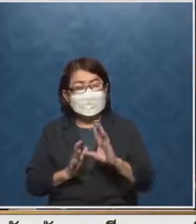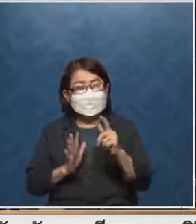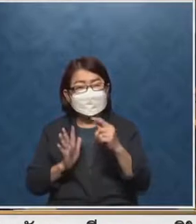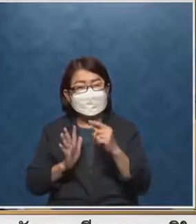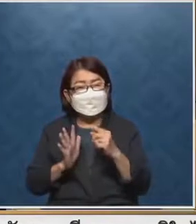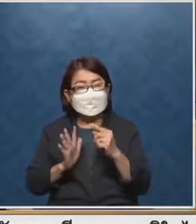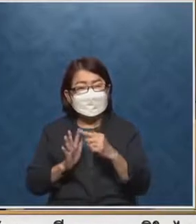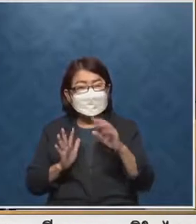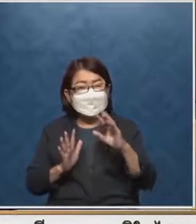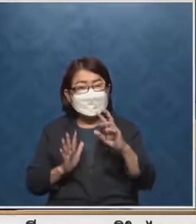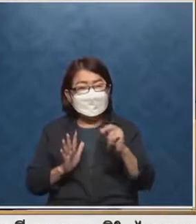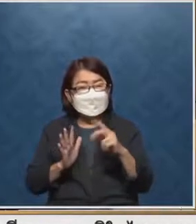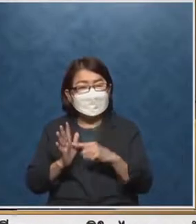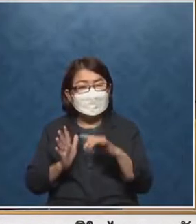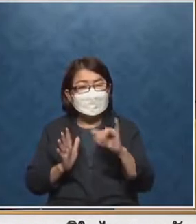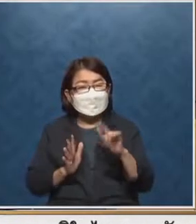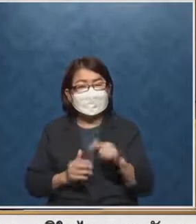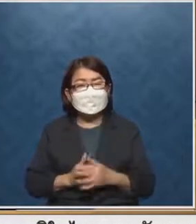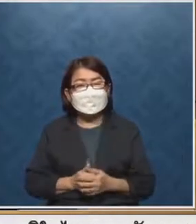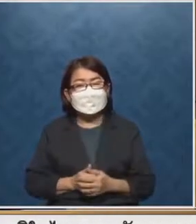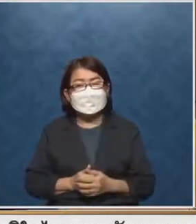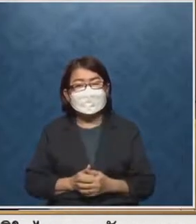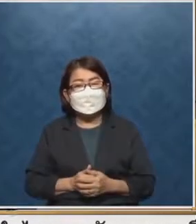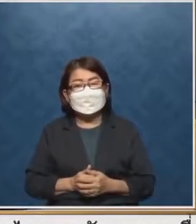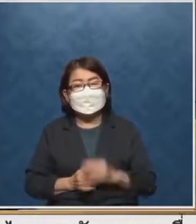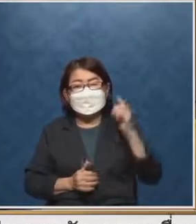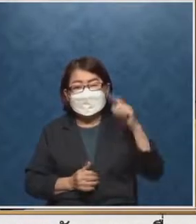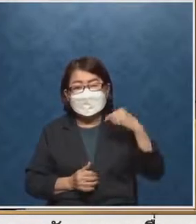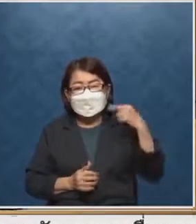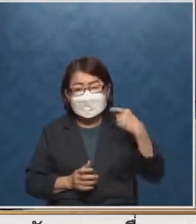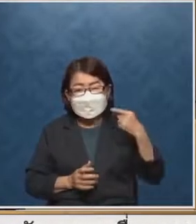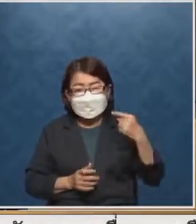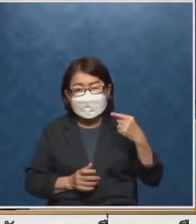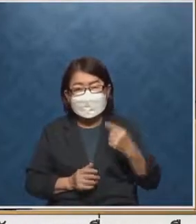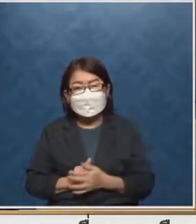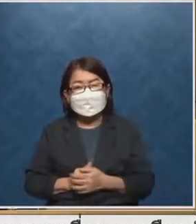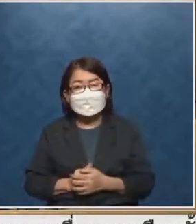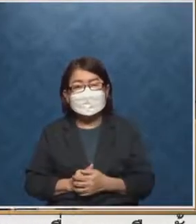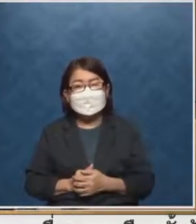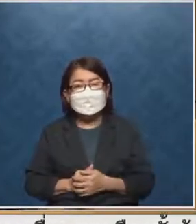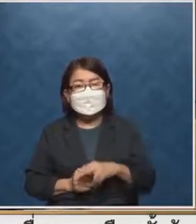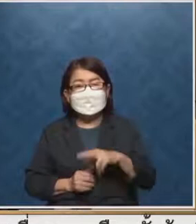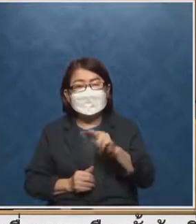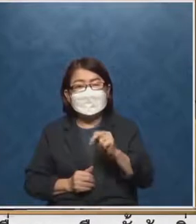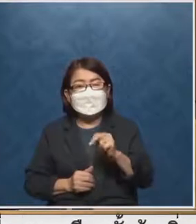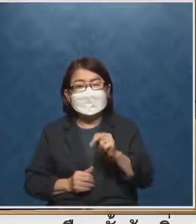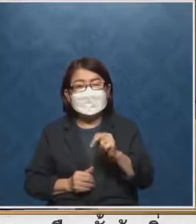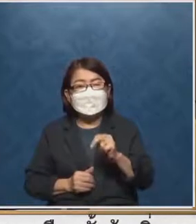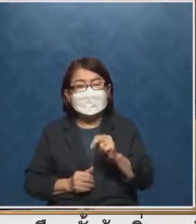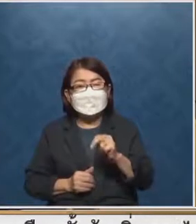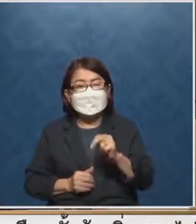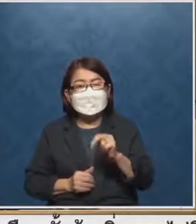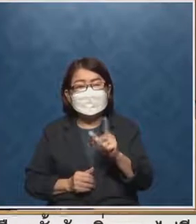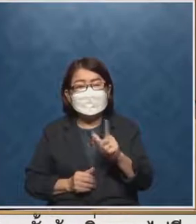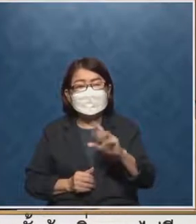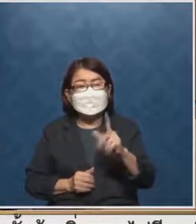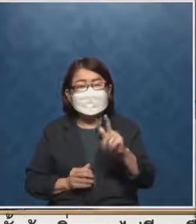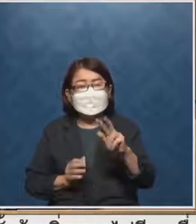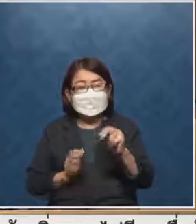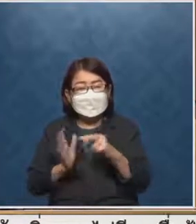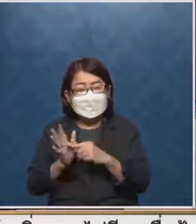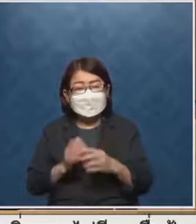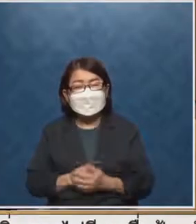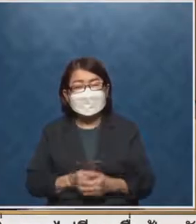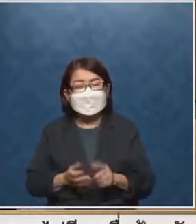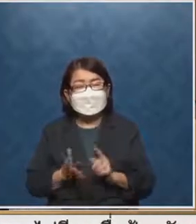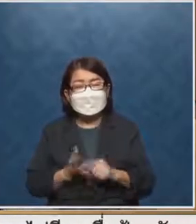งามมณีอุดมนางสาวนฤชนากิตติมานนท์นางวนิดา